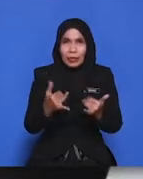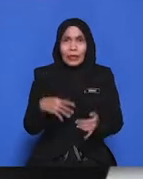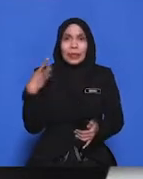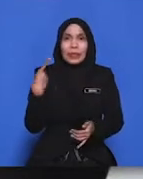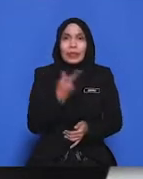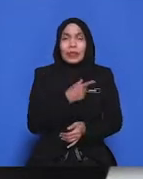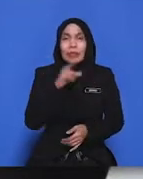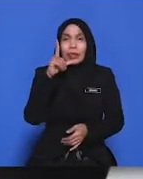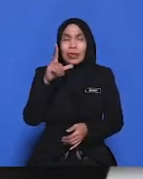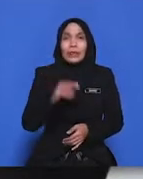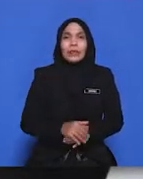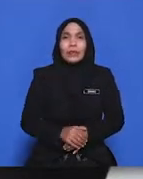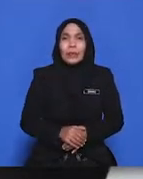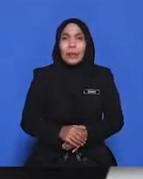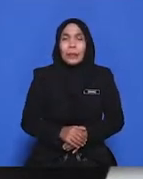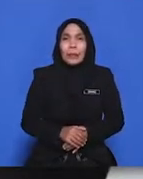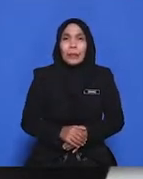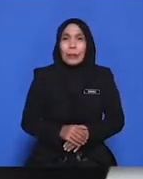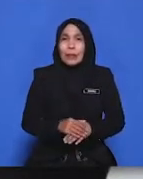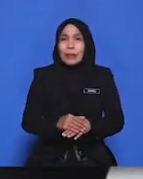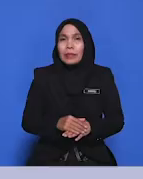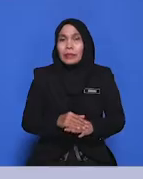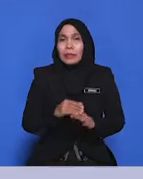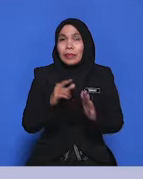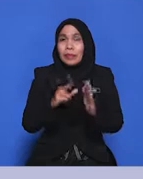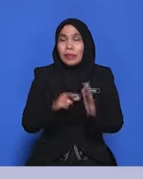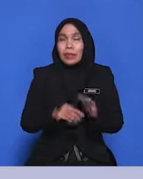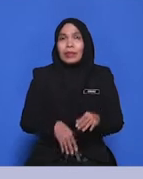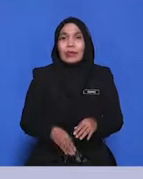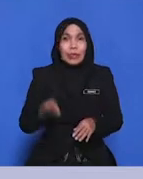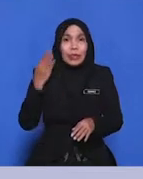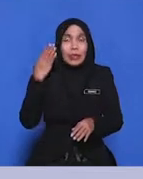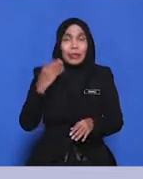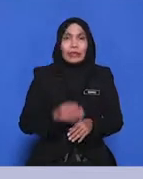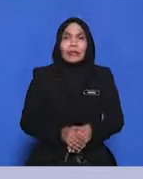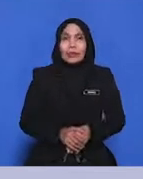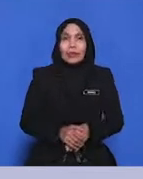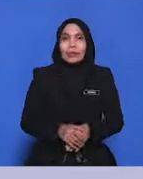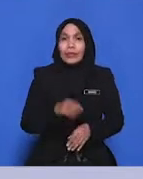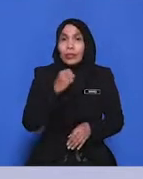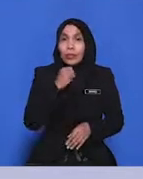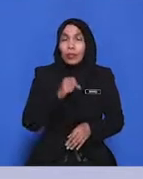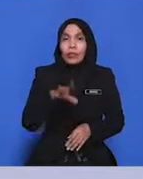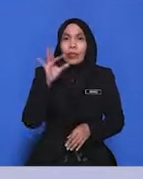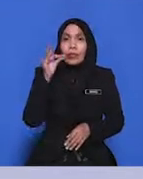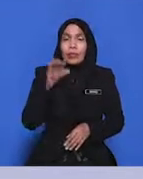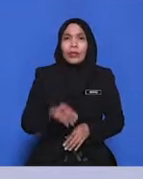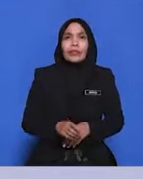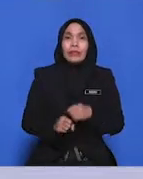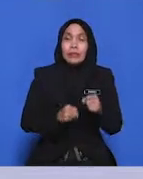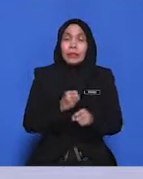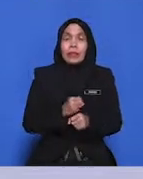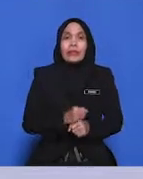lihat pula latar belakang pendidikan beliau. Semasa berumur 18 tahun,